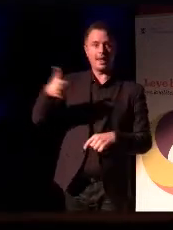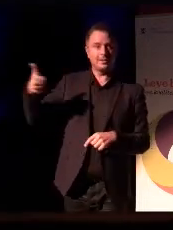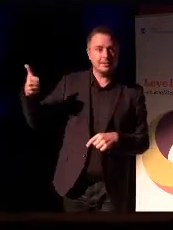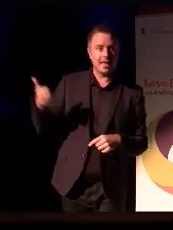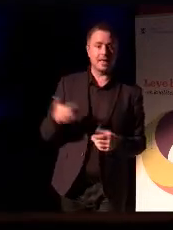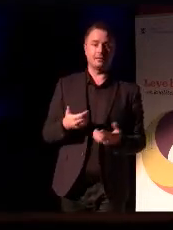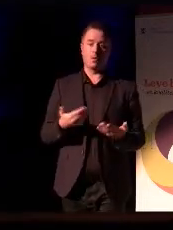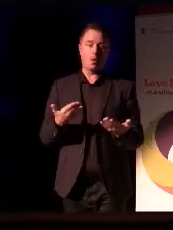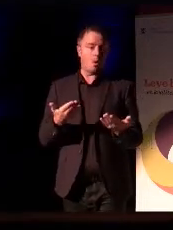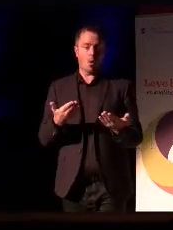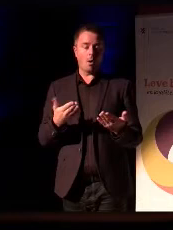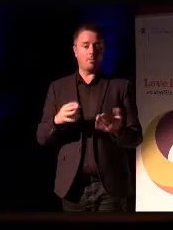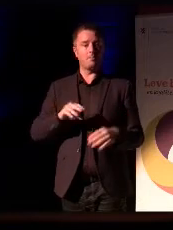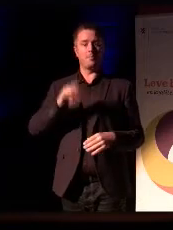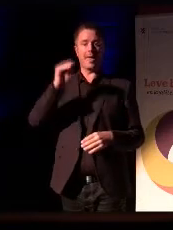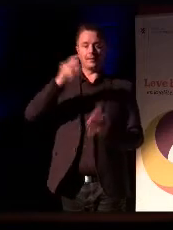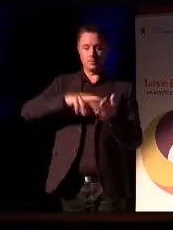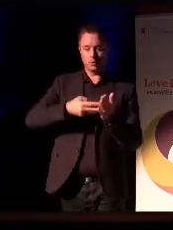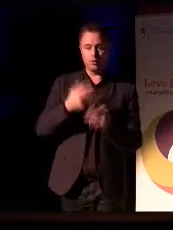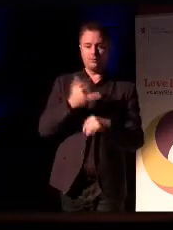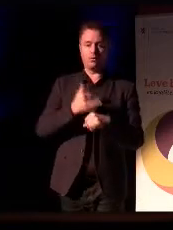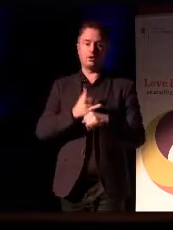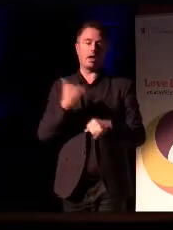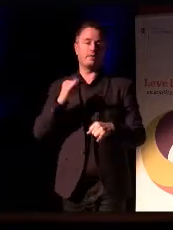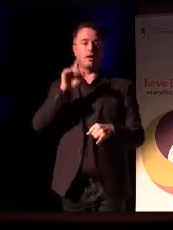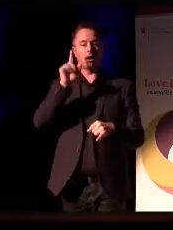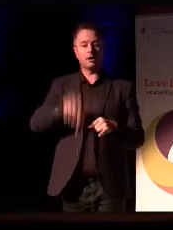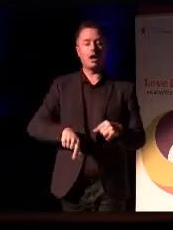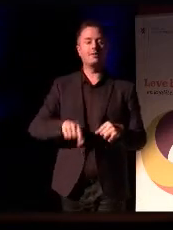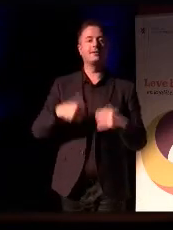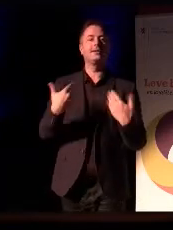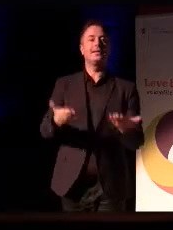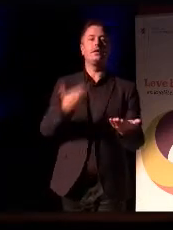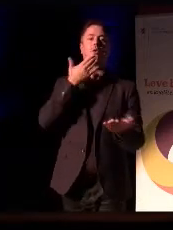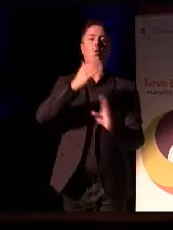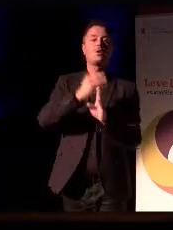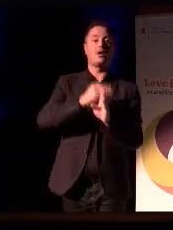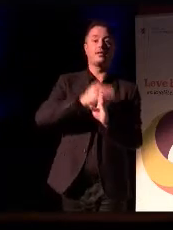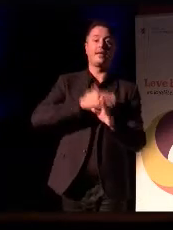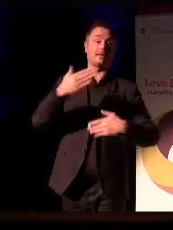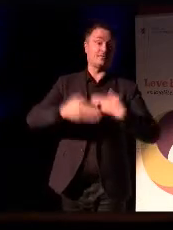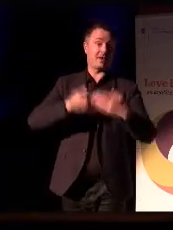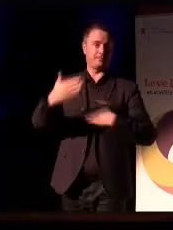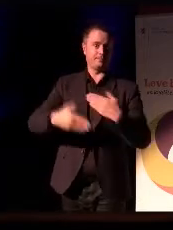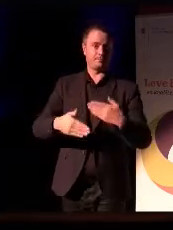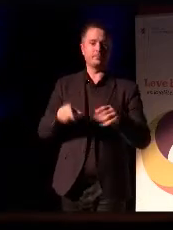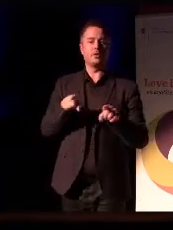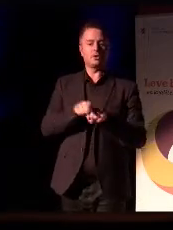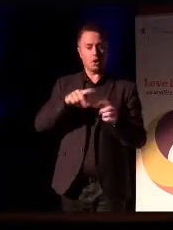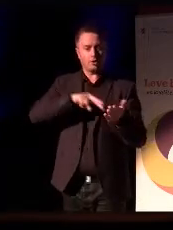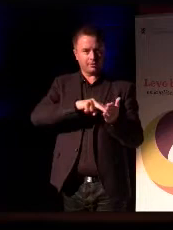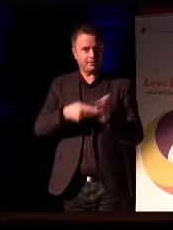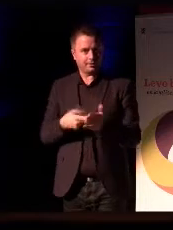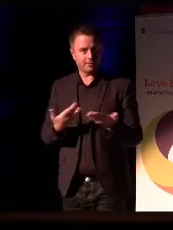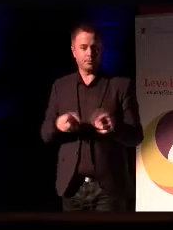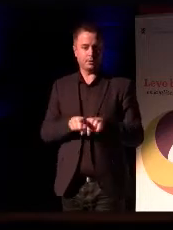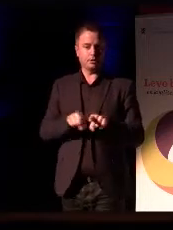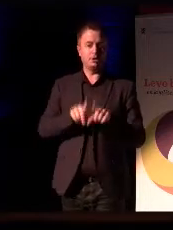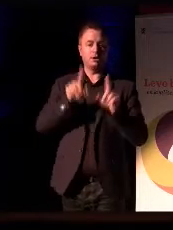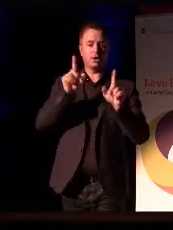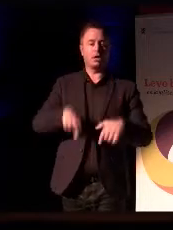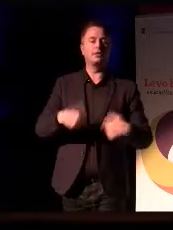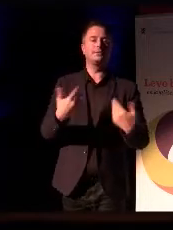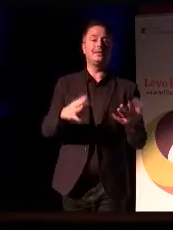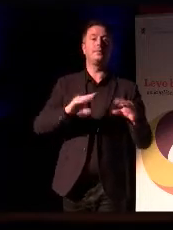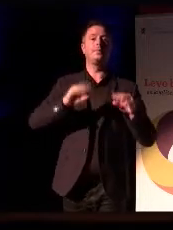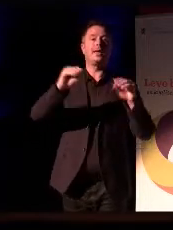i tjenestene fremover. Disse grepene legger grunnlag for bedre tjenester til eldre ute i kommunene. Vi har